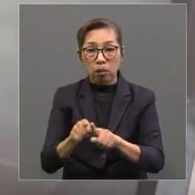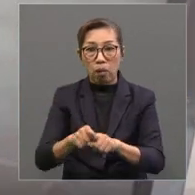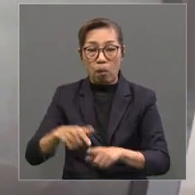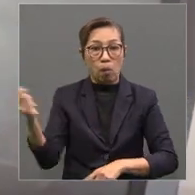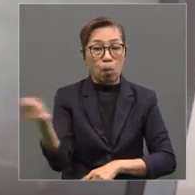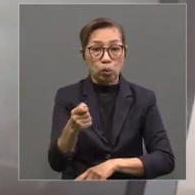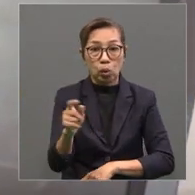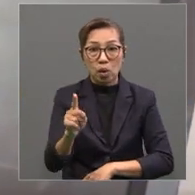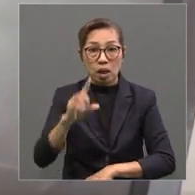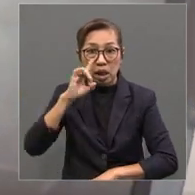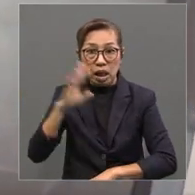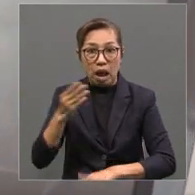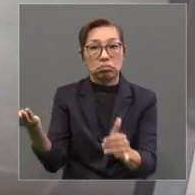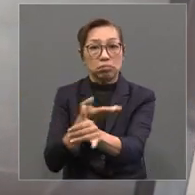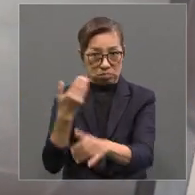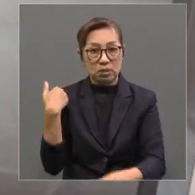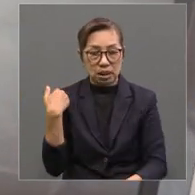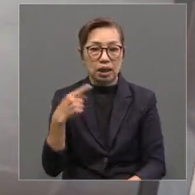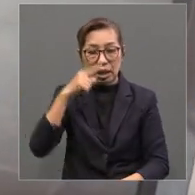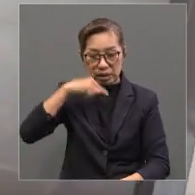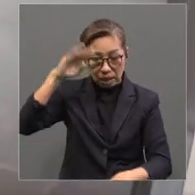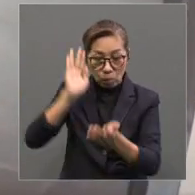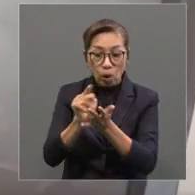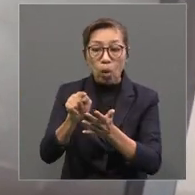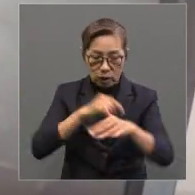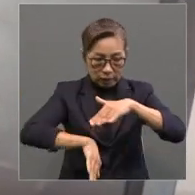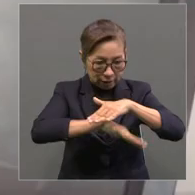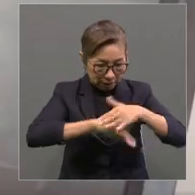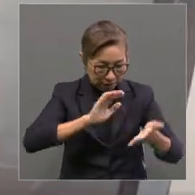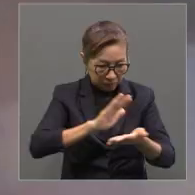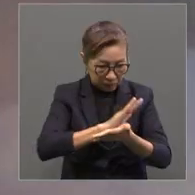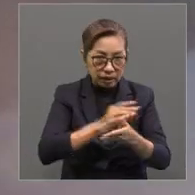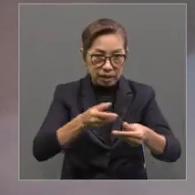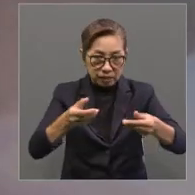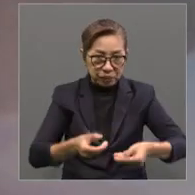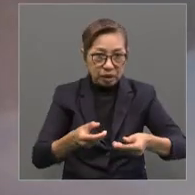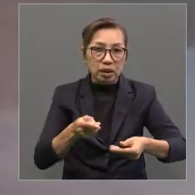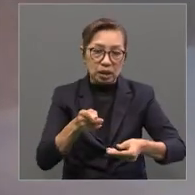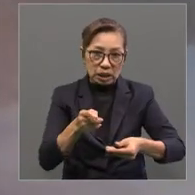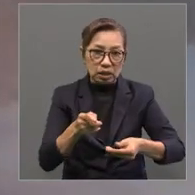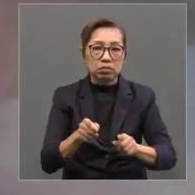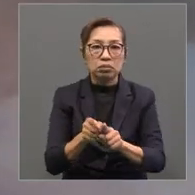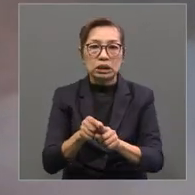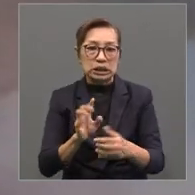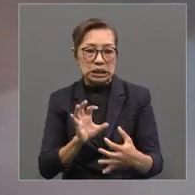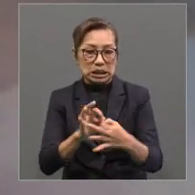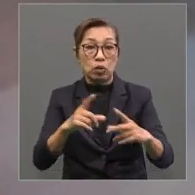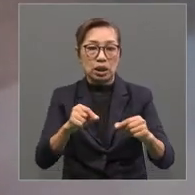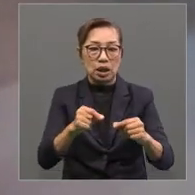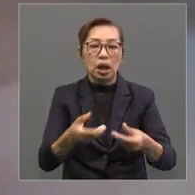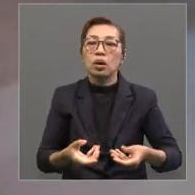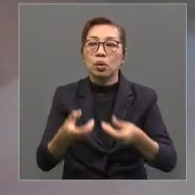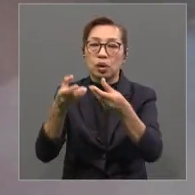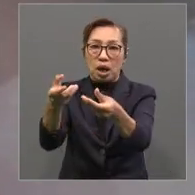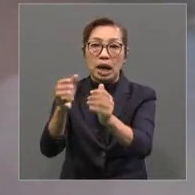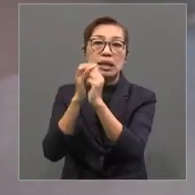ถึงประหารชีวิตเลยนะครับทางตำรวจไทยก็จะต้องรวบรวมพยานหลักฐานทั้งก่อนแล้วก็หลังเกิดเหตุที่เกี่ยวข้องกับคดีส่งไปรว